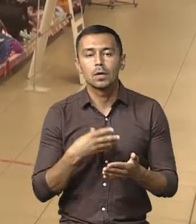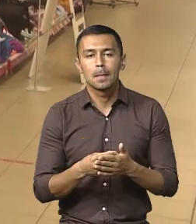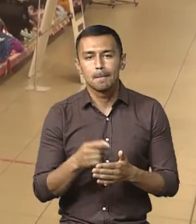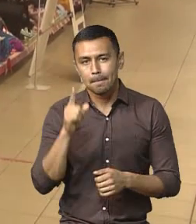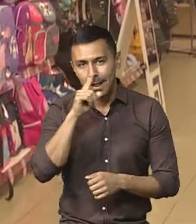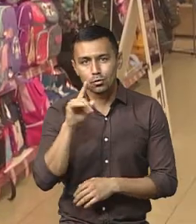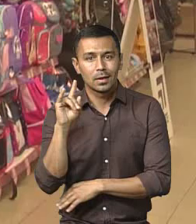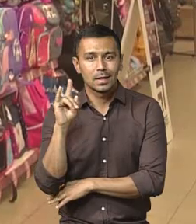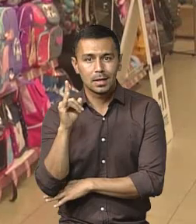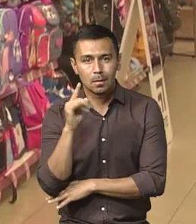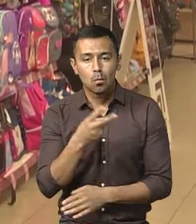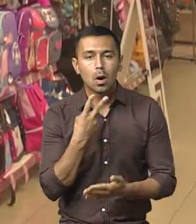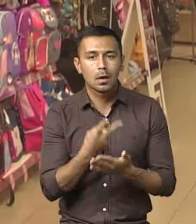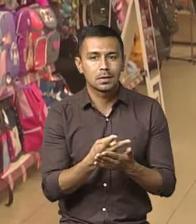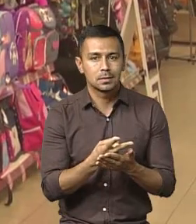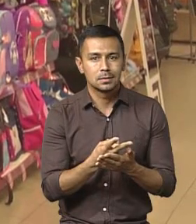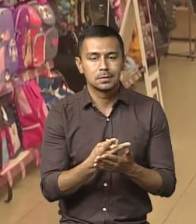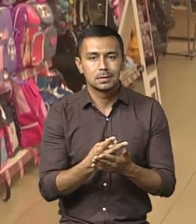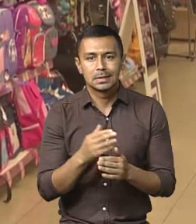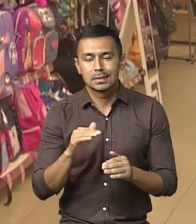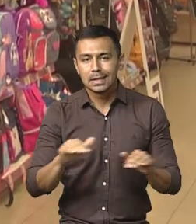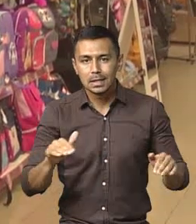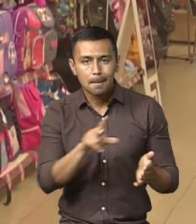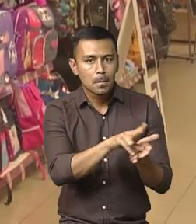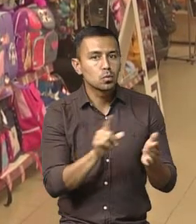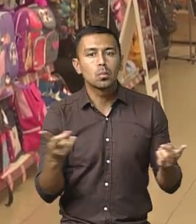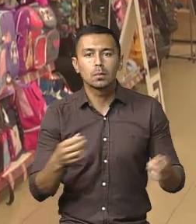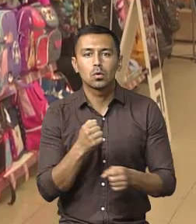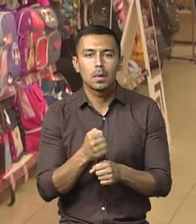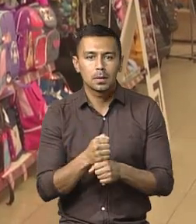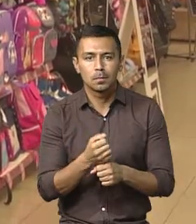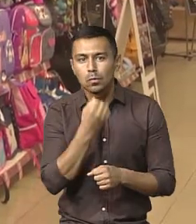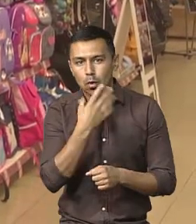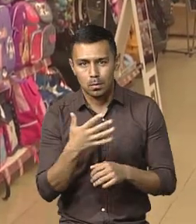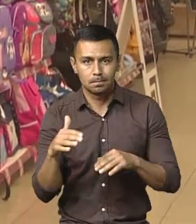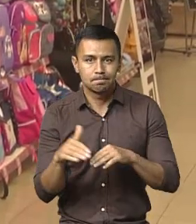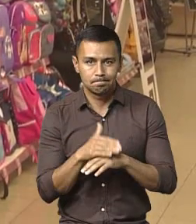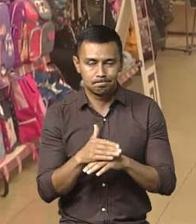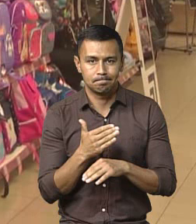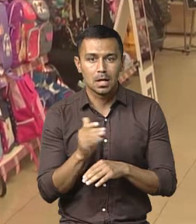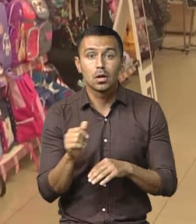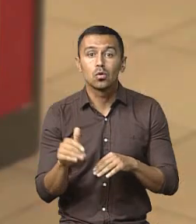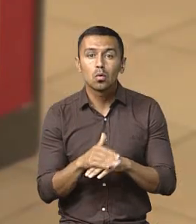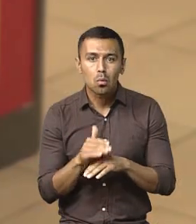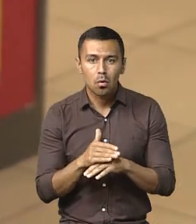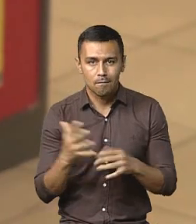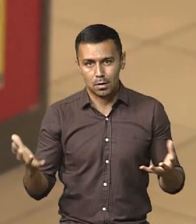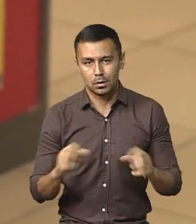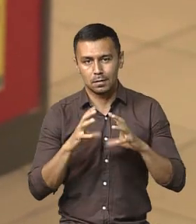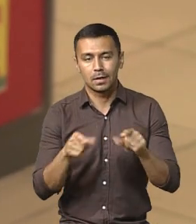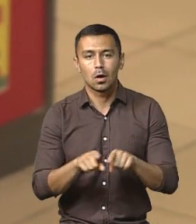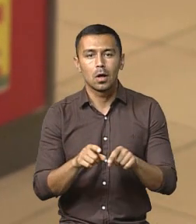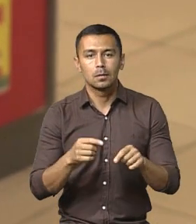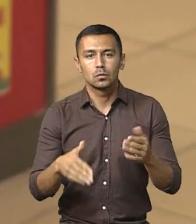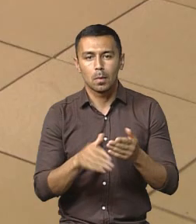маленькою дитиною, показувала дитині приклад, що потрібно робити добро. Адже добро врятує світ. Така допомога не